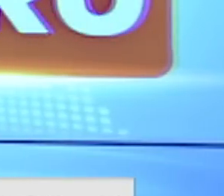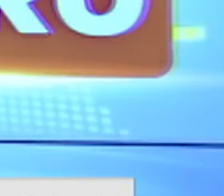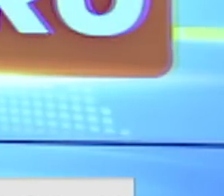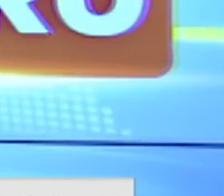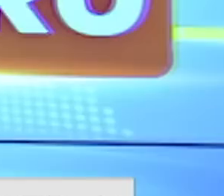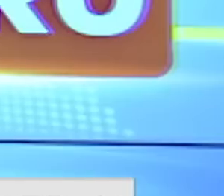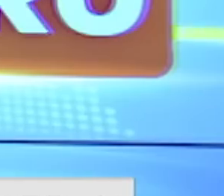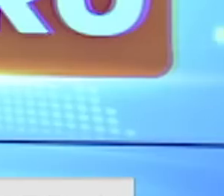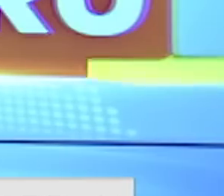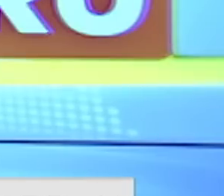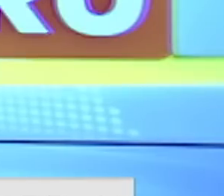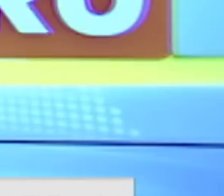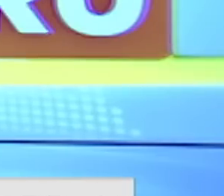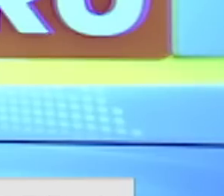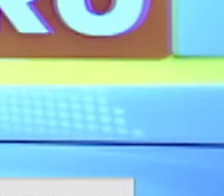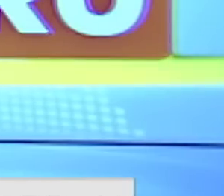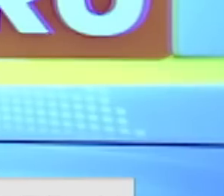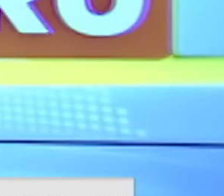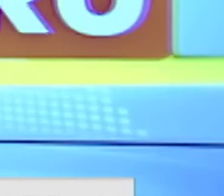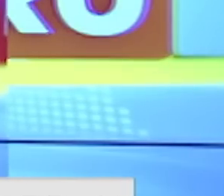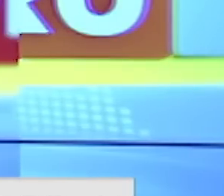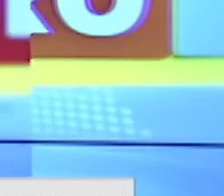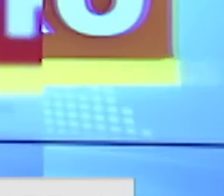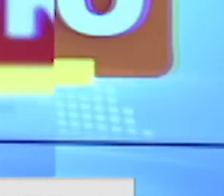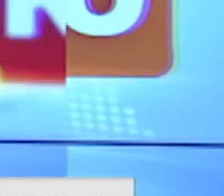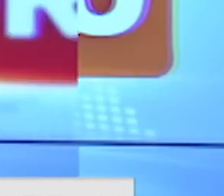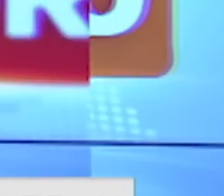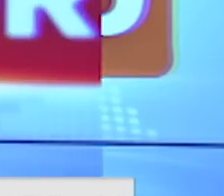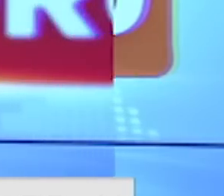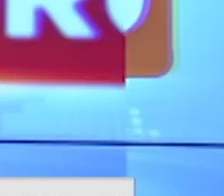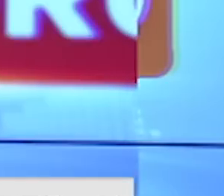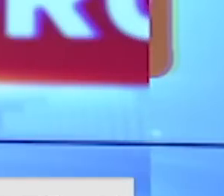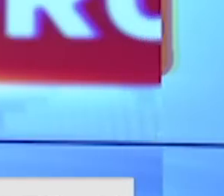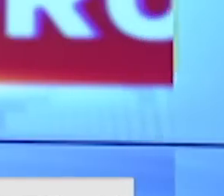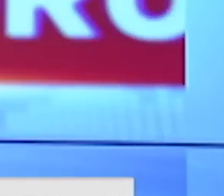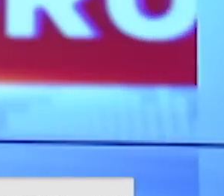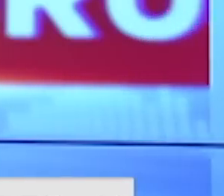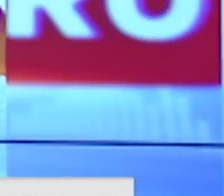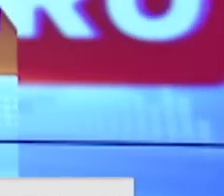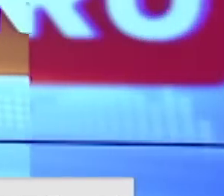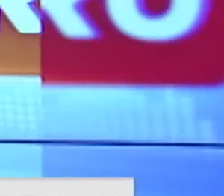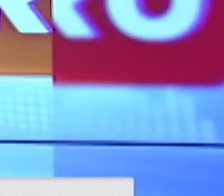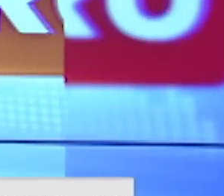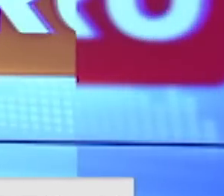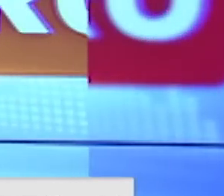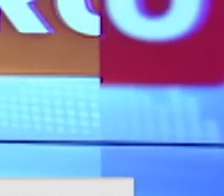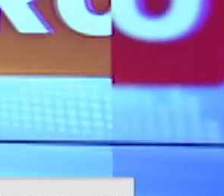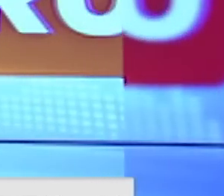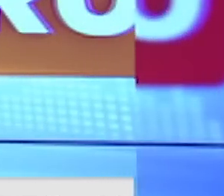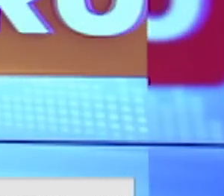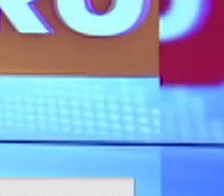PHC umuryango mpuzamahanga utegamiye kuri leta utanga ubufasha mu bijyanye n'ibikorwa remezo